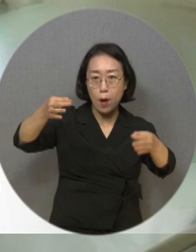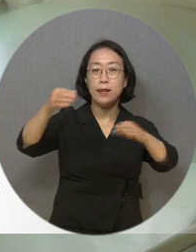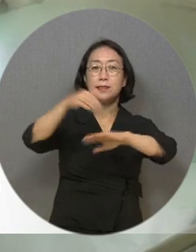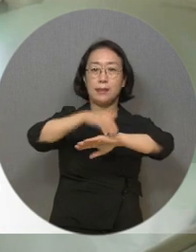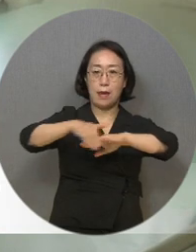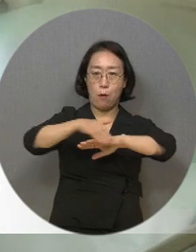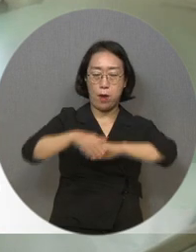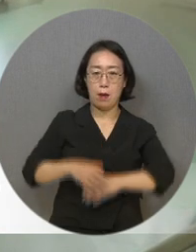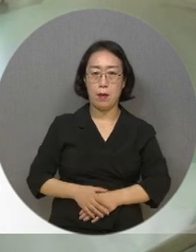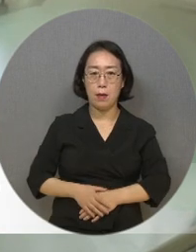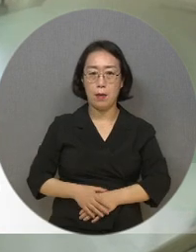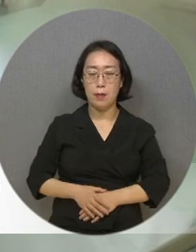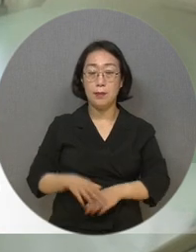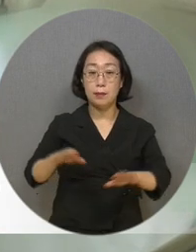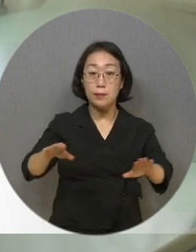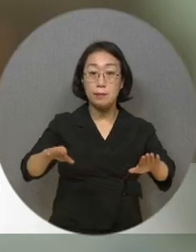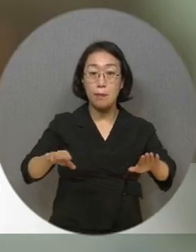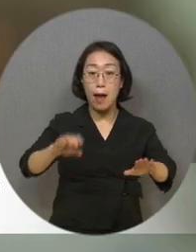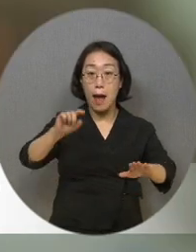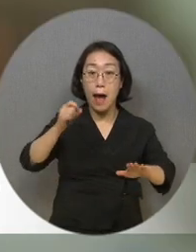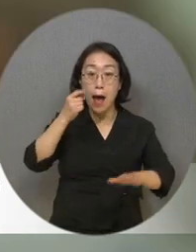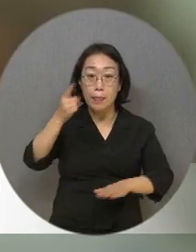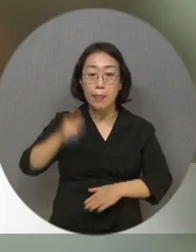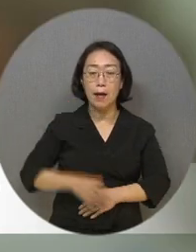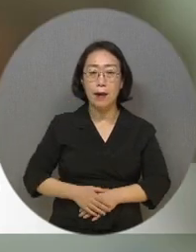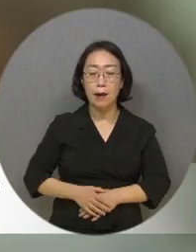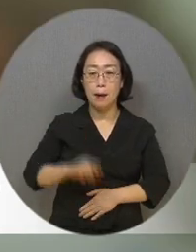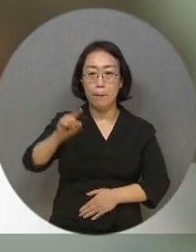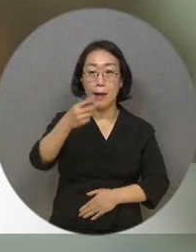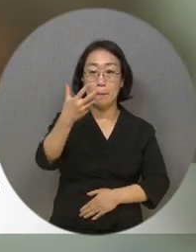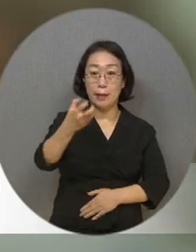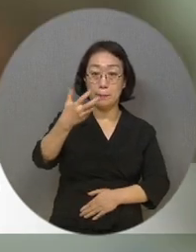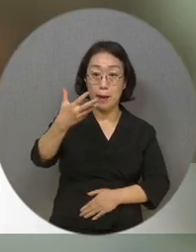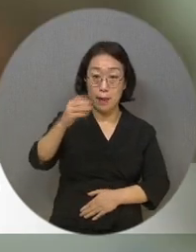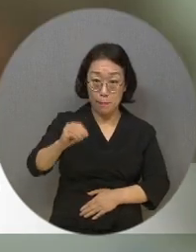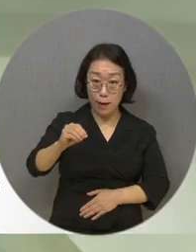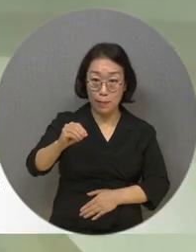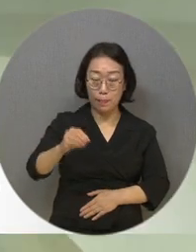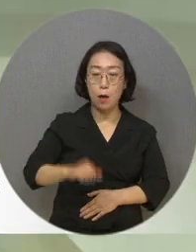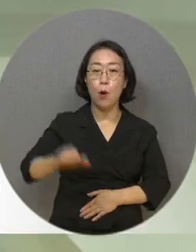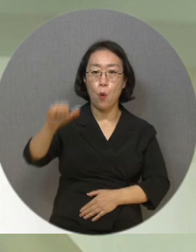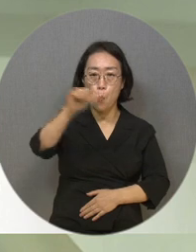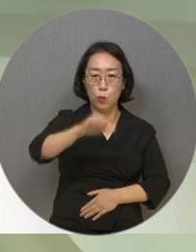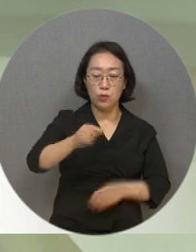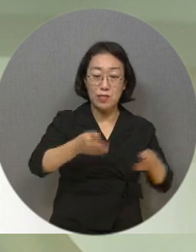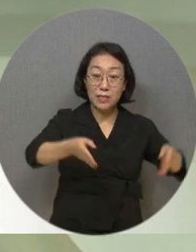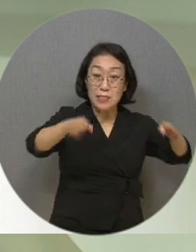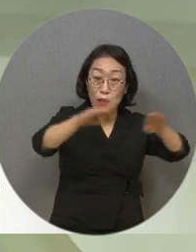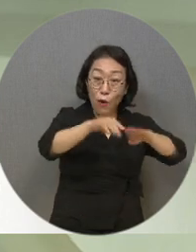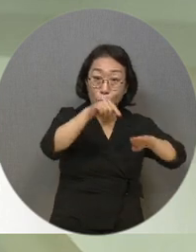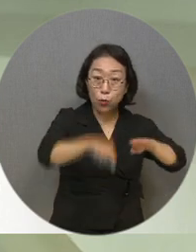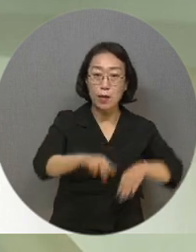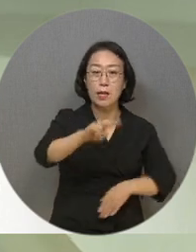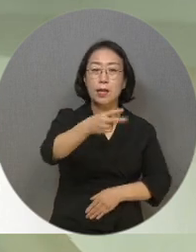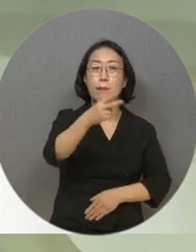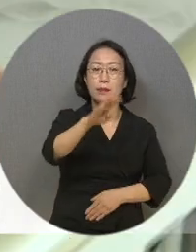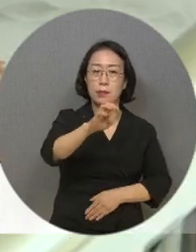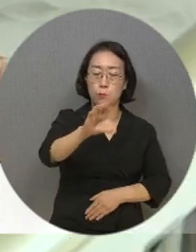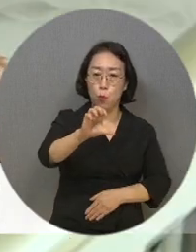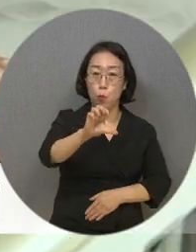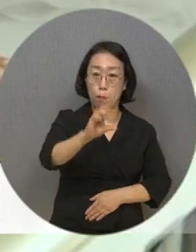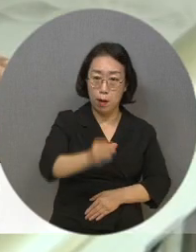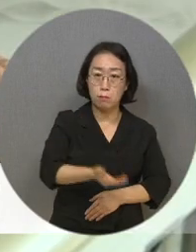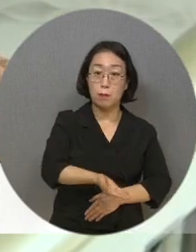기준 1등급 수급자의 월 한도액은 재가급여 188만 5천 원, 시설급여는 245만